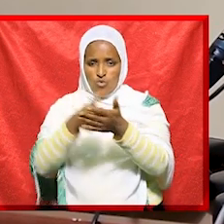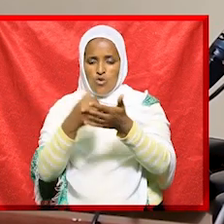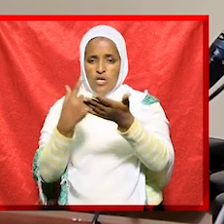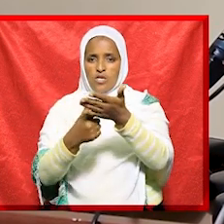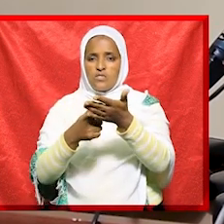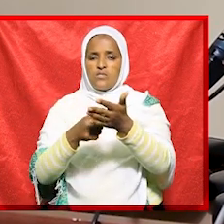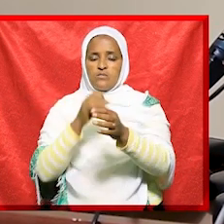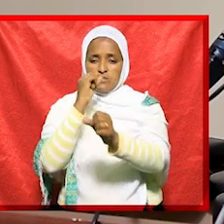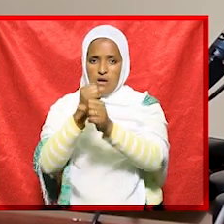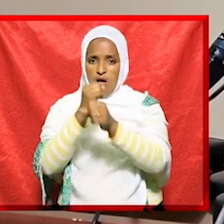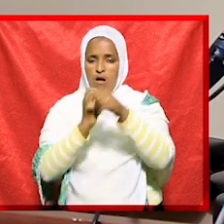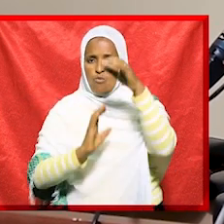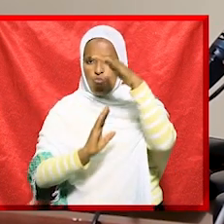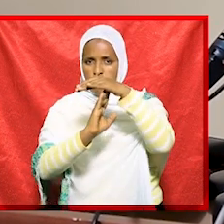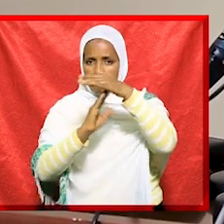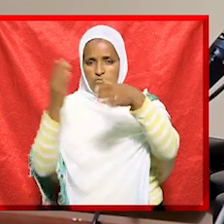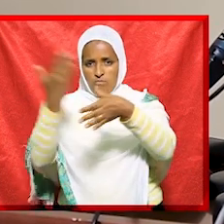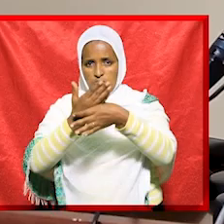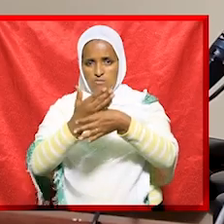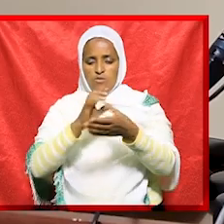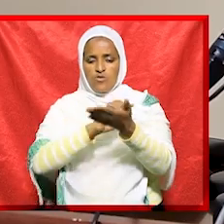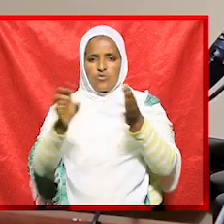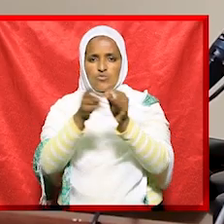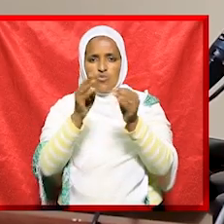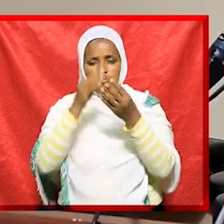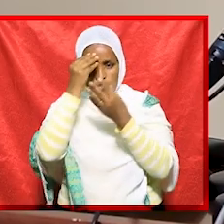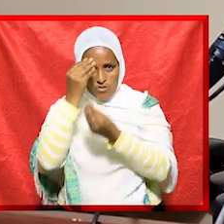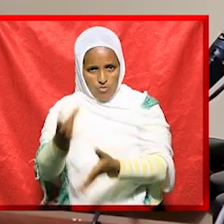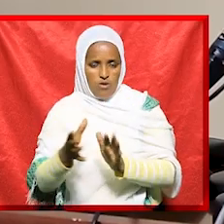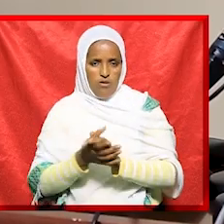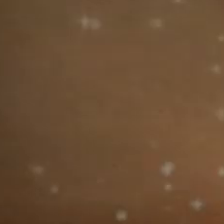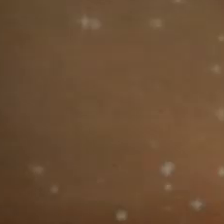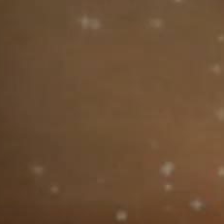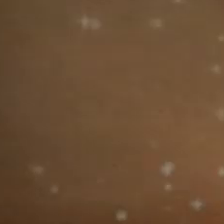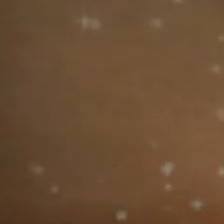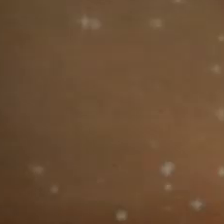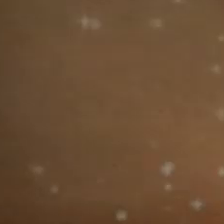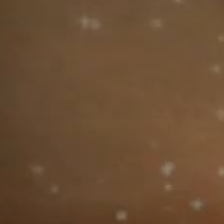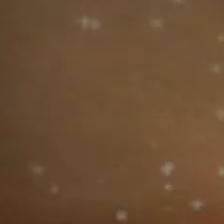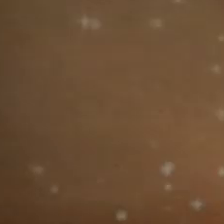ሁሉ ከዚህ ድርጅታቸው እንዲታቀቡ ቅዱስ ሲኖዶስ አበክሮ ያሳስባል።